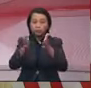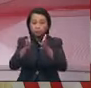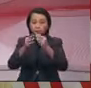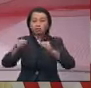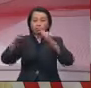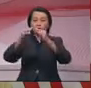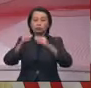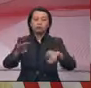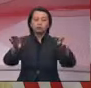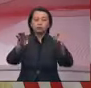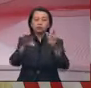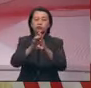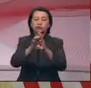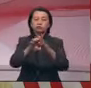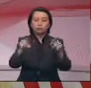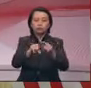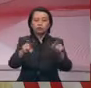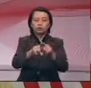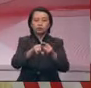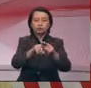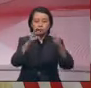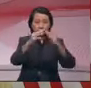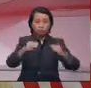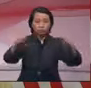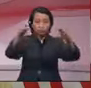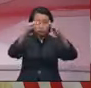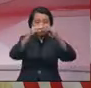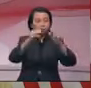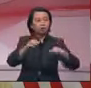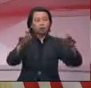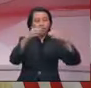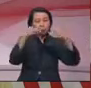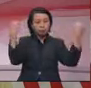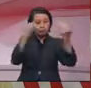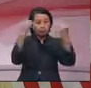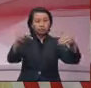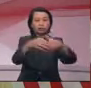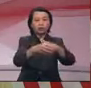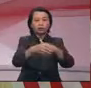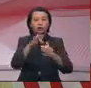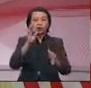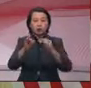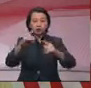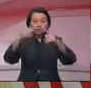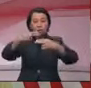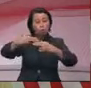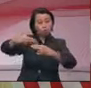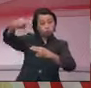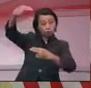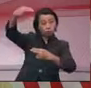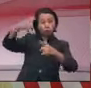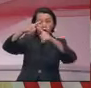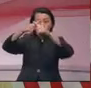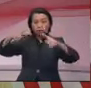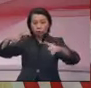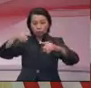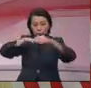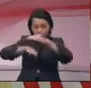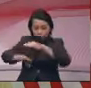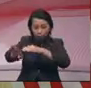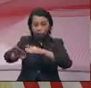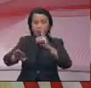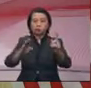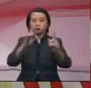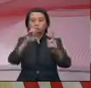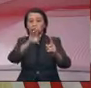majlis perkahwinan di hotel. Kalau ballroom tu boleh memuatkan 1,000 orang dan dengan